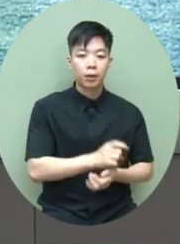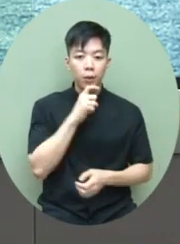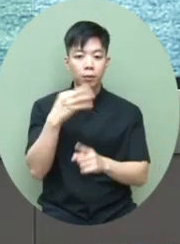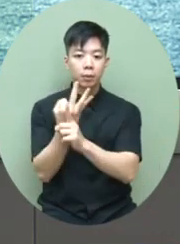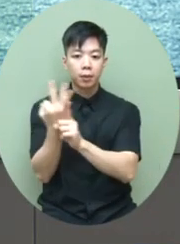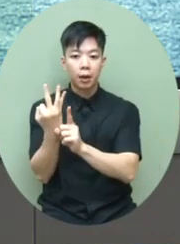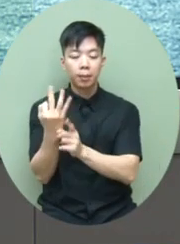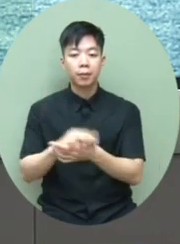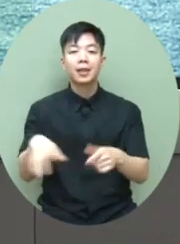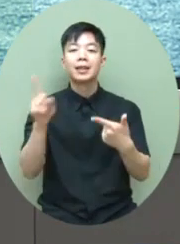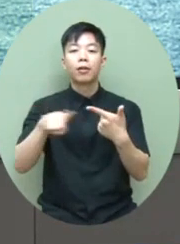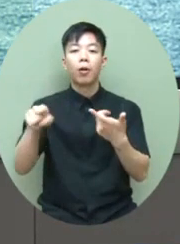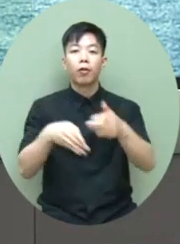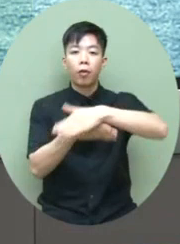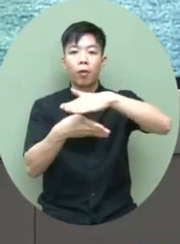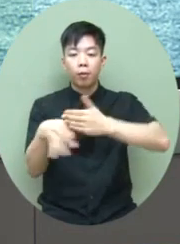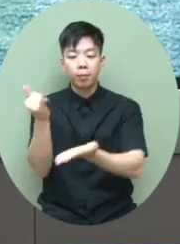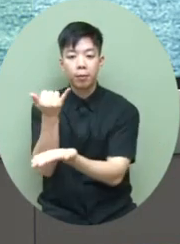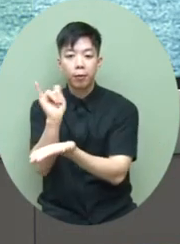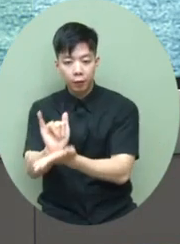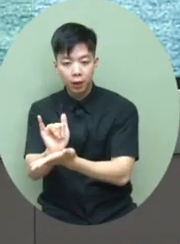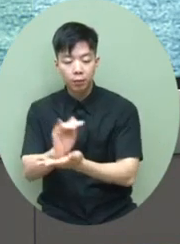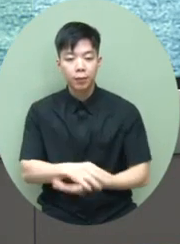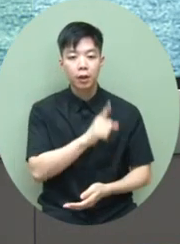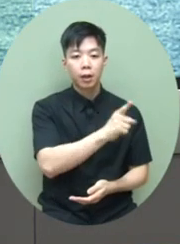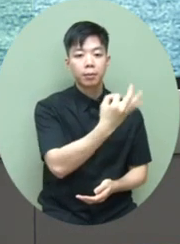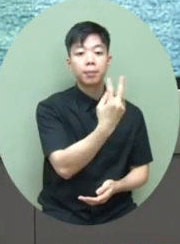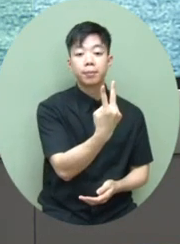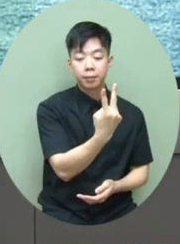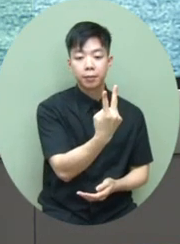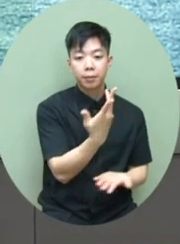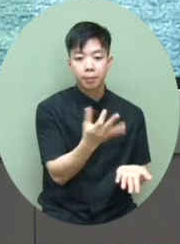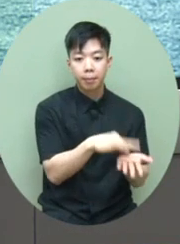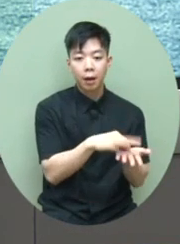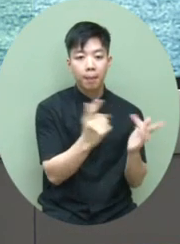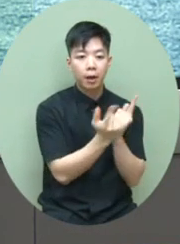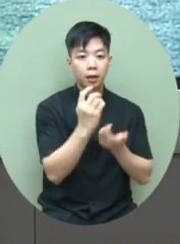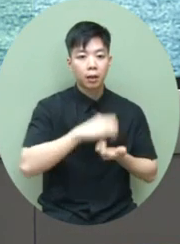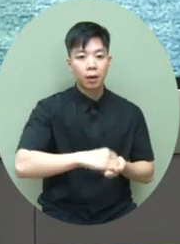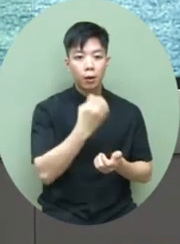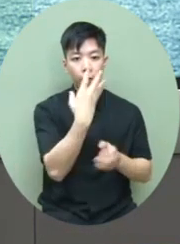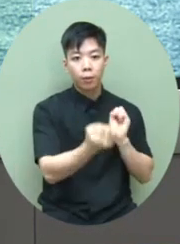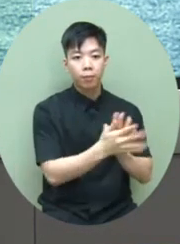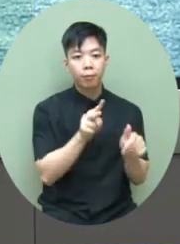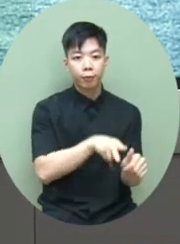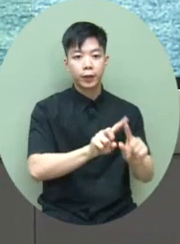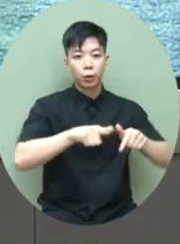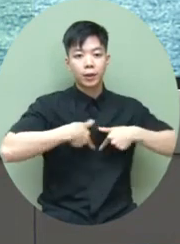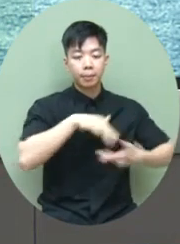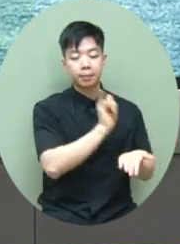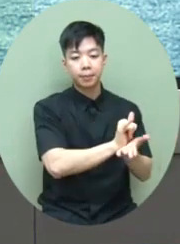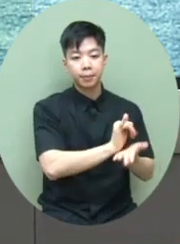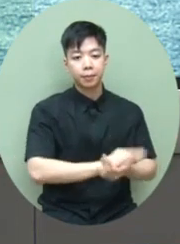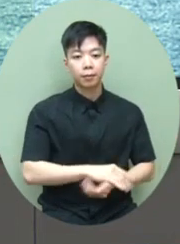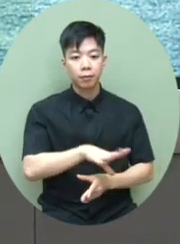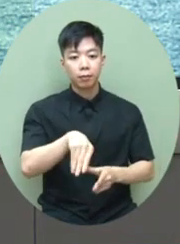病人咧係喺二線隔離病房，咁132名嘅病人咧係喺北大嶼山醫院香港感染控制中心，咁